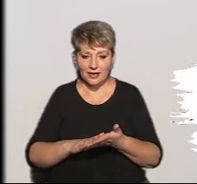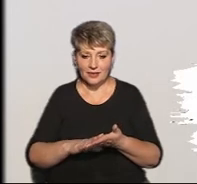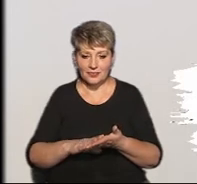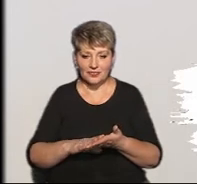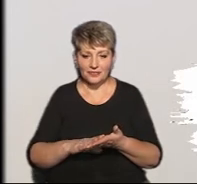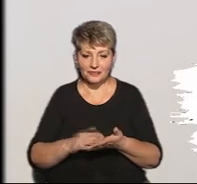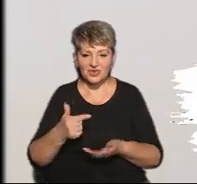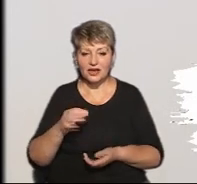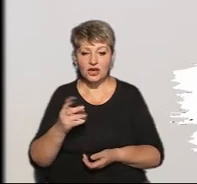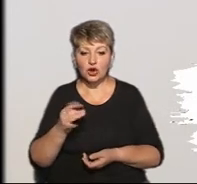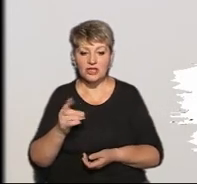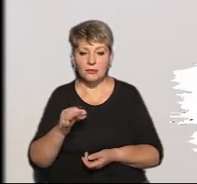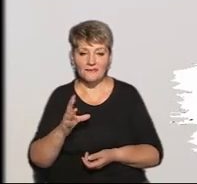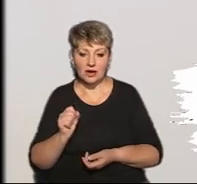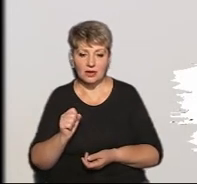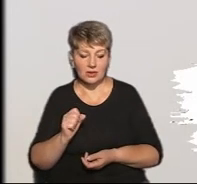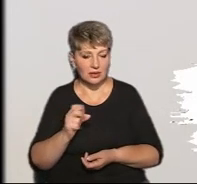І ще?